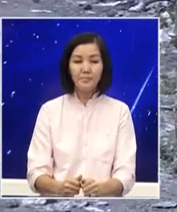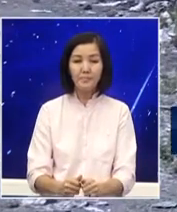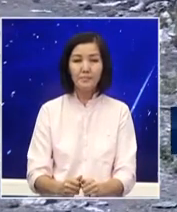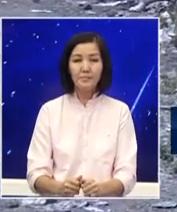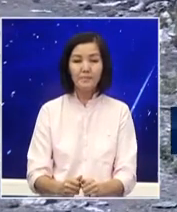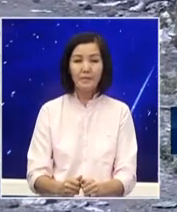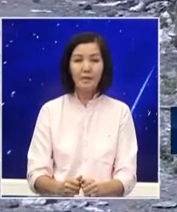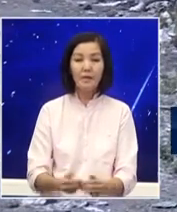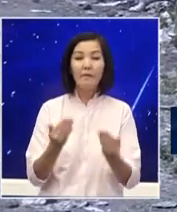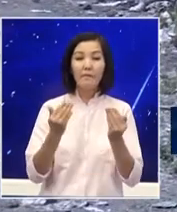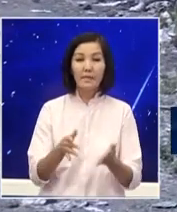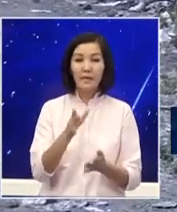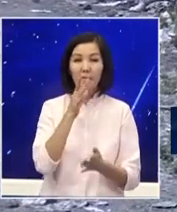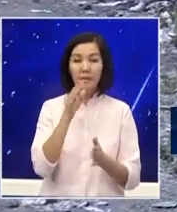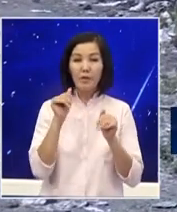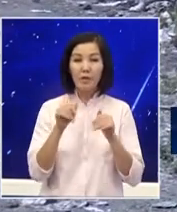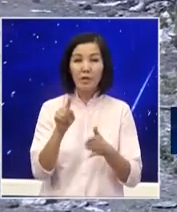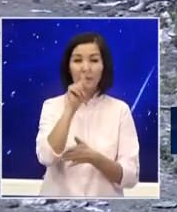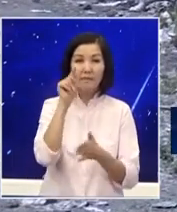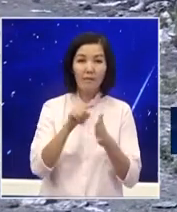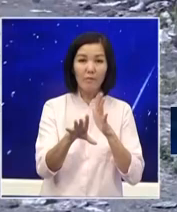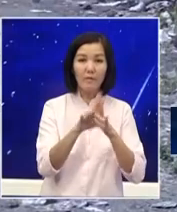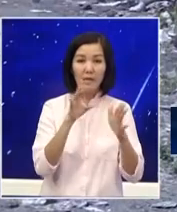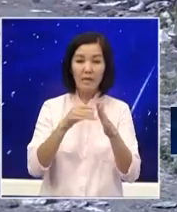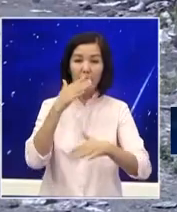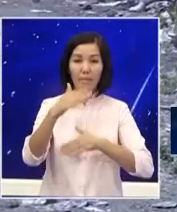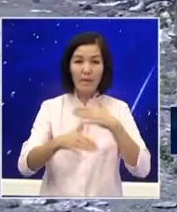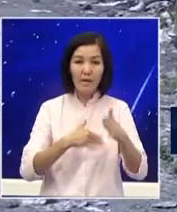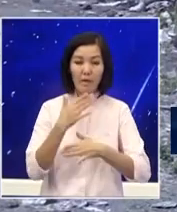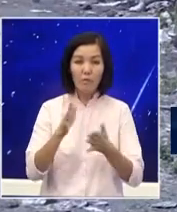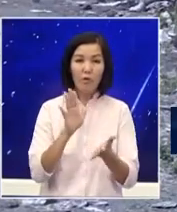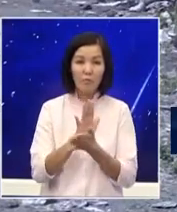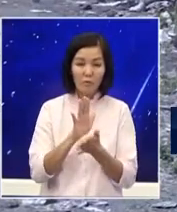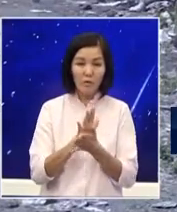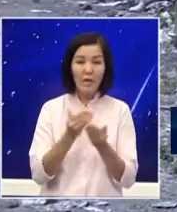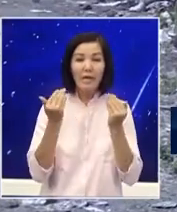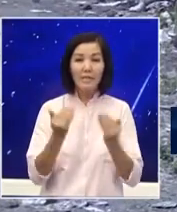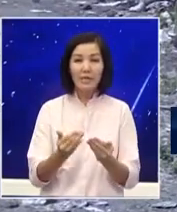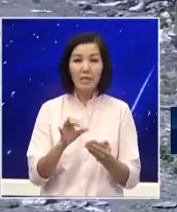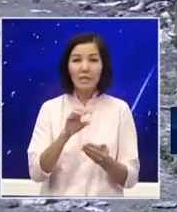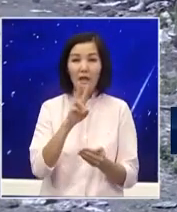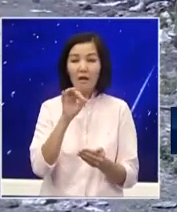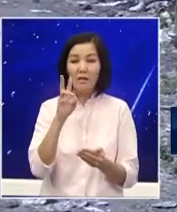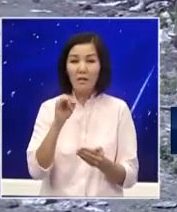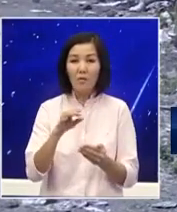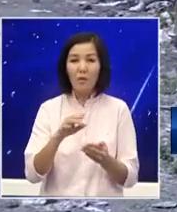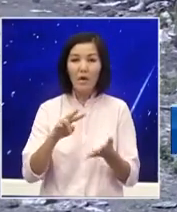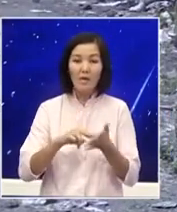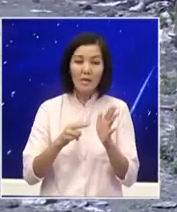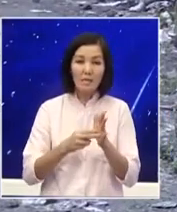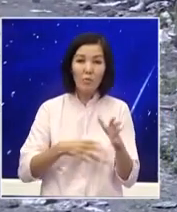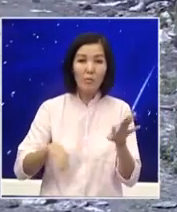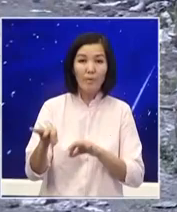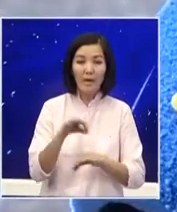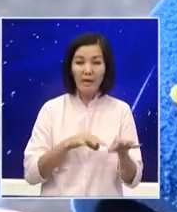в настоящее время решается вопрос сортировки и переработки поступающего мусора сейчас овал лотал занят разработкой специального проекта